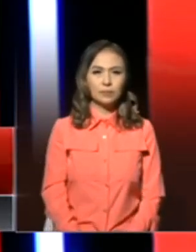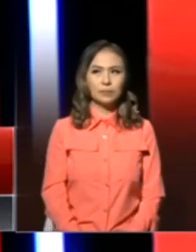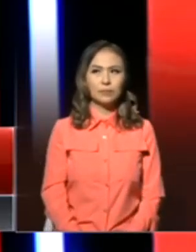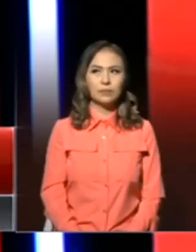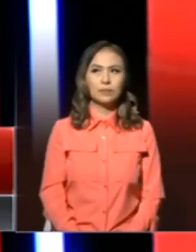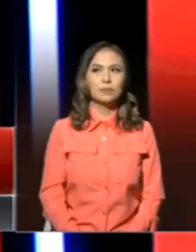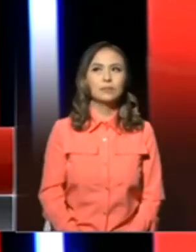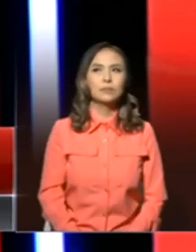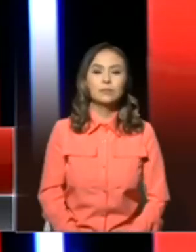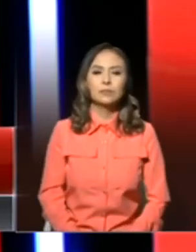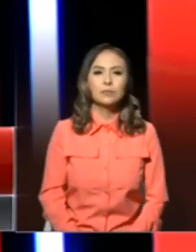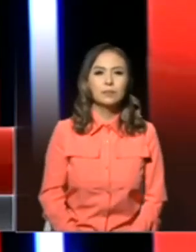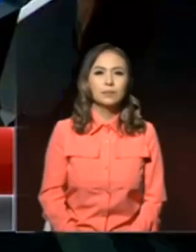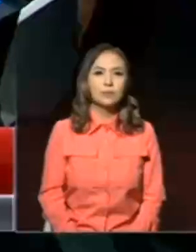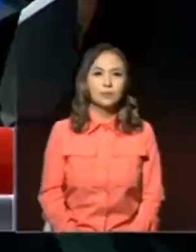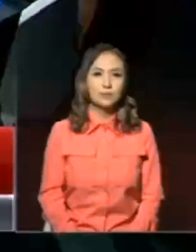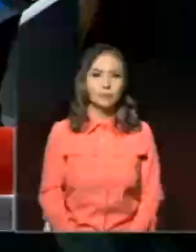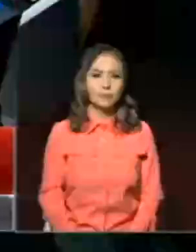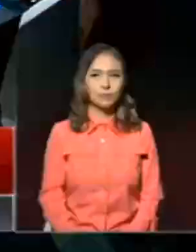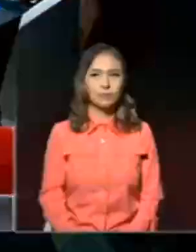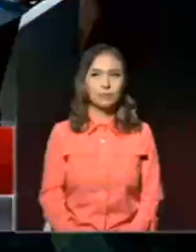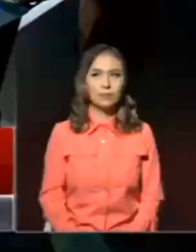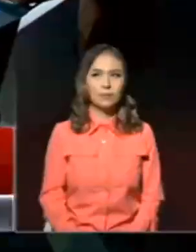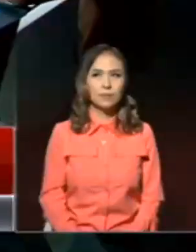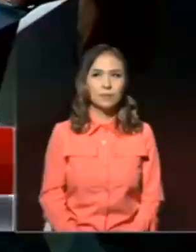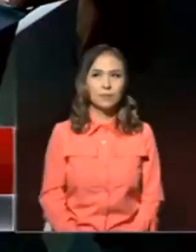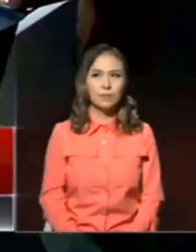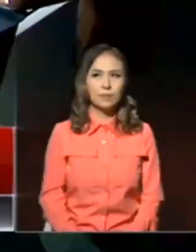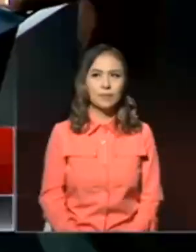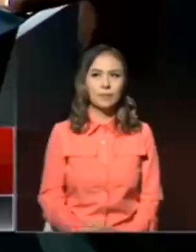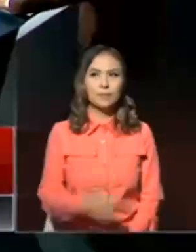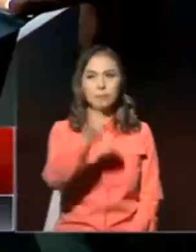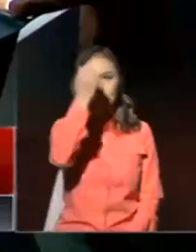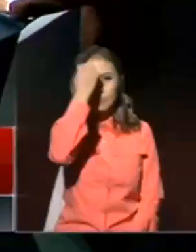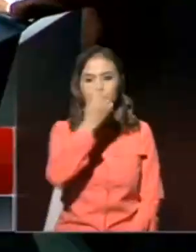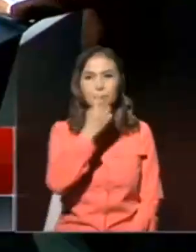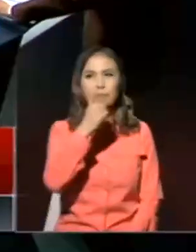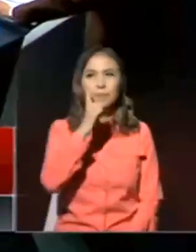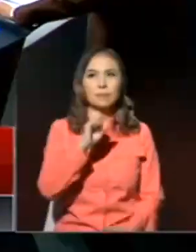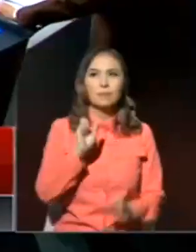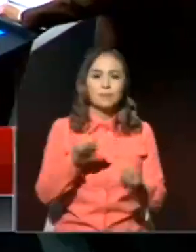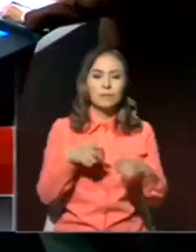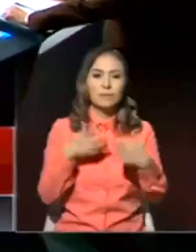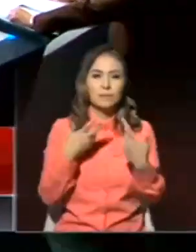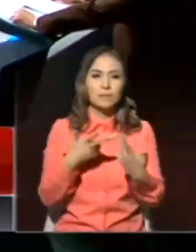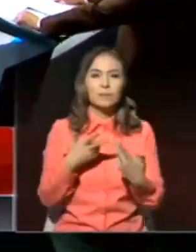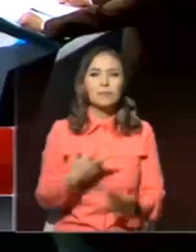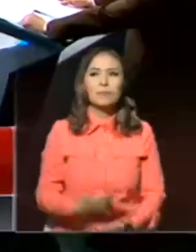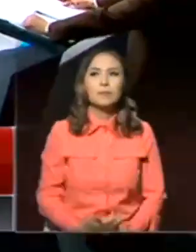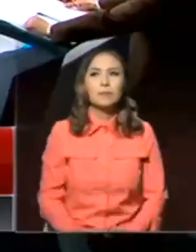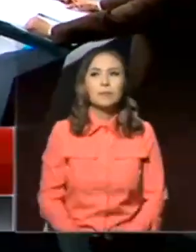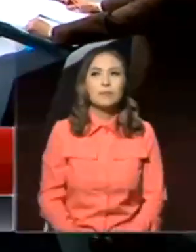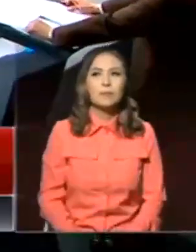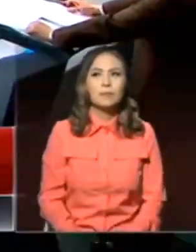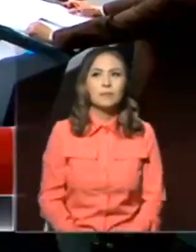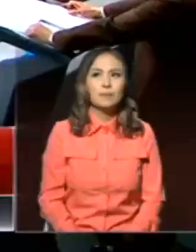Естіліп тұр ма? Уағалейкум ассалам. Біріншіден байланысқа шыққаныңызға рахмет айтамыз. Иә, естіліп тұр. Иә.